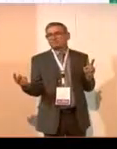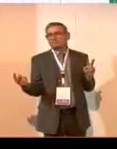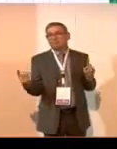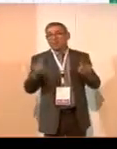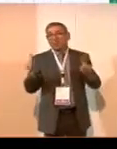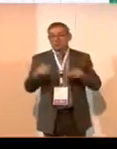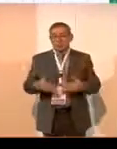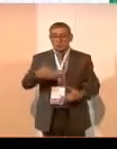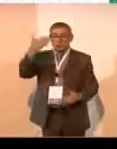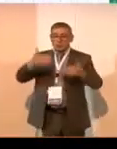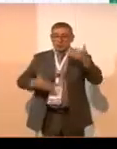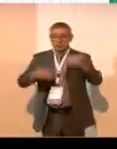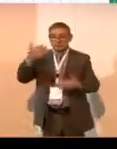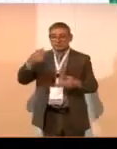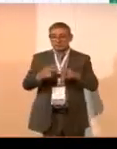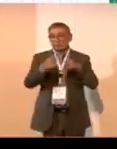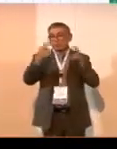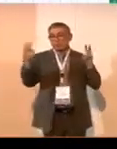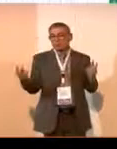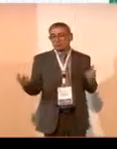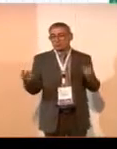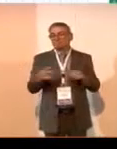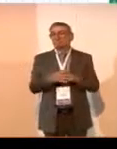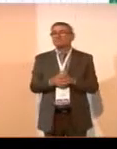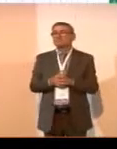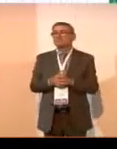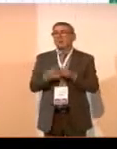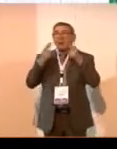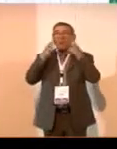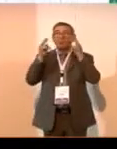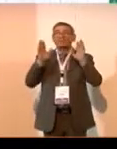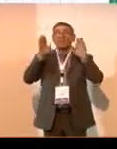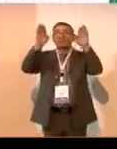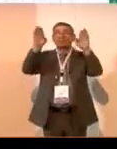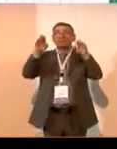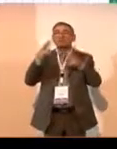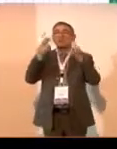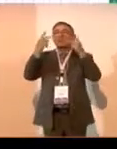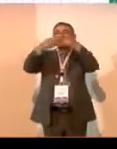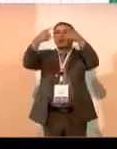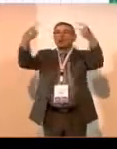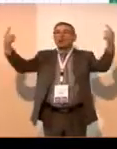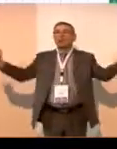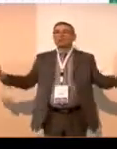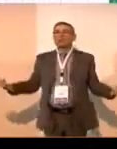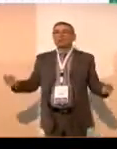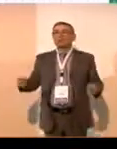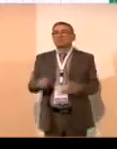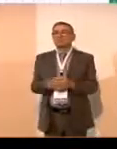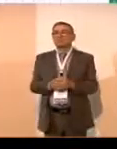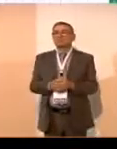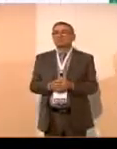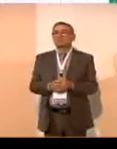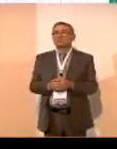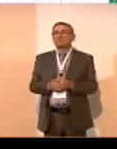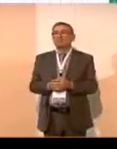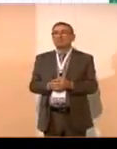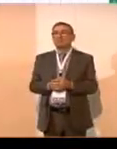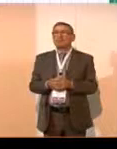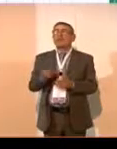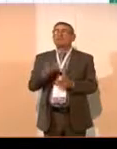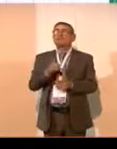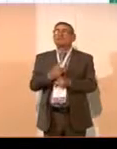invece che alzare dei muri e dobbiamo guardare in alto, guardare l'orizzonte, avere il coraggio